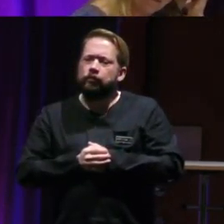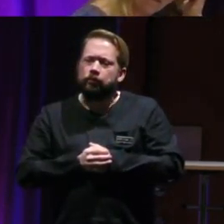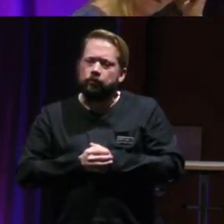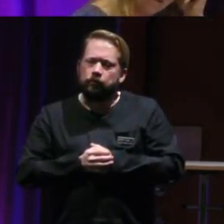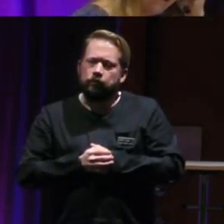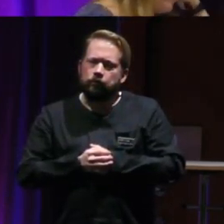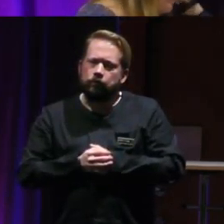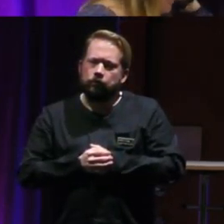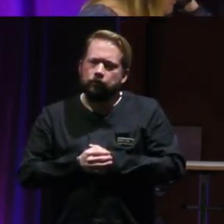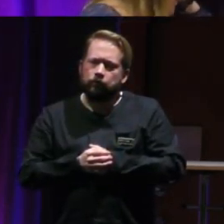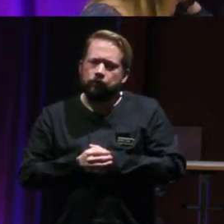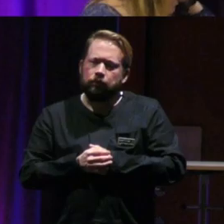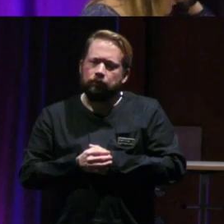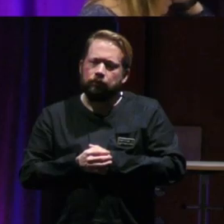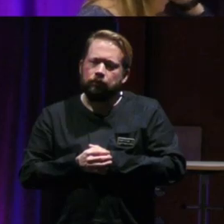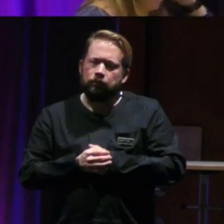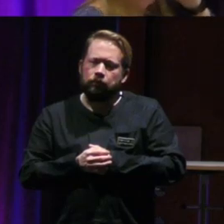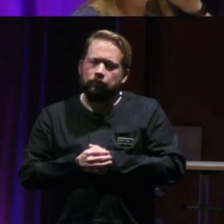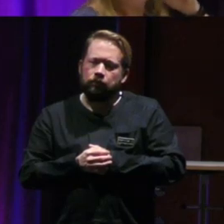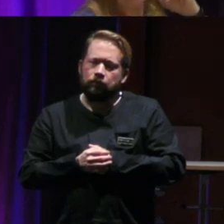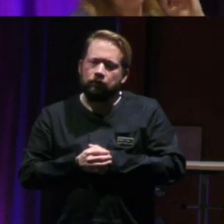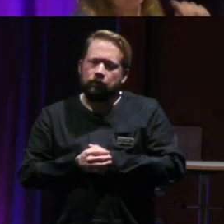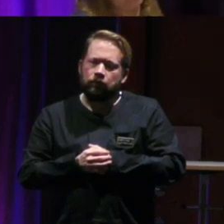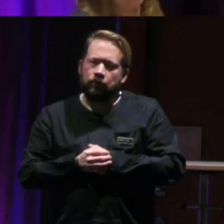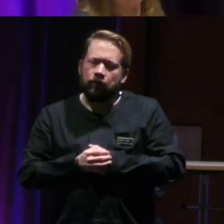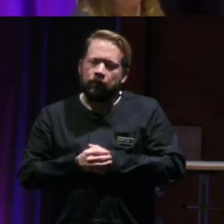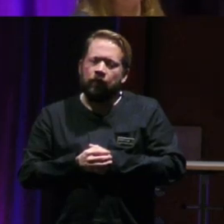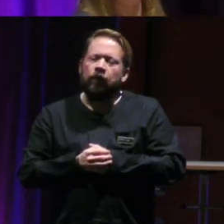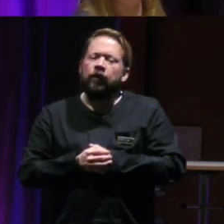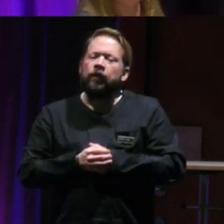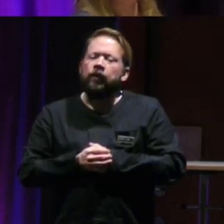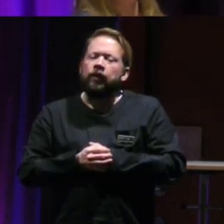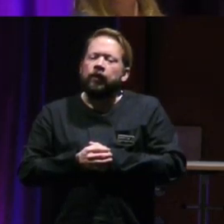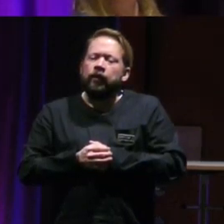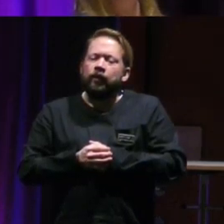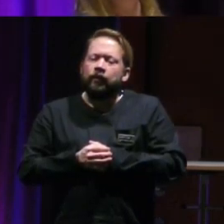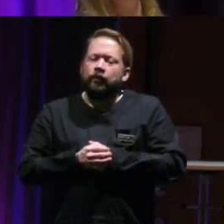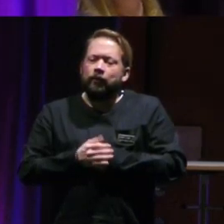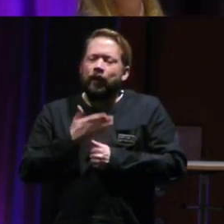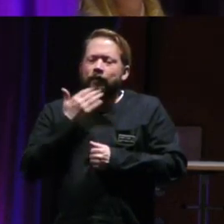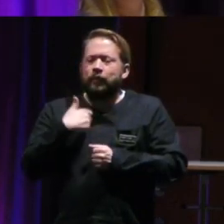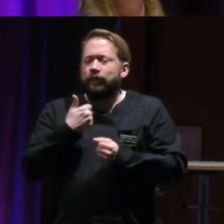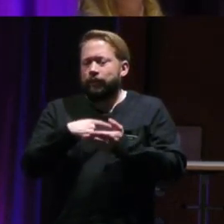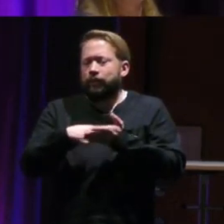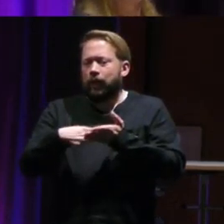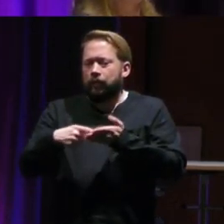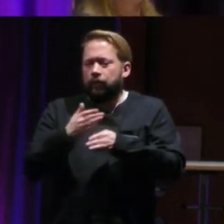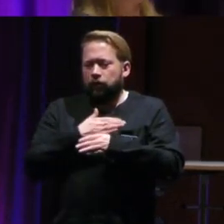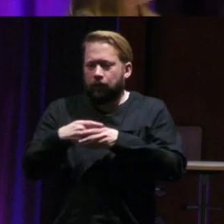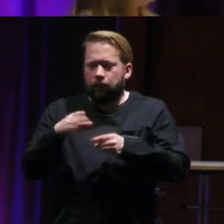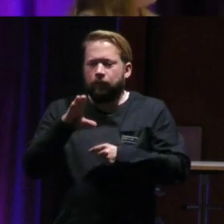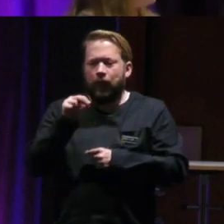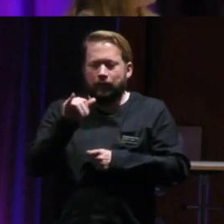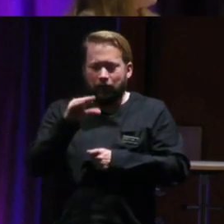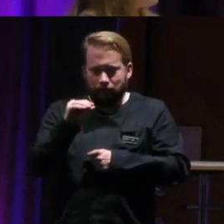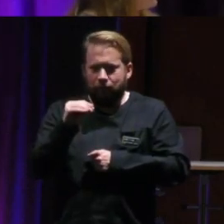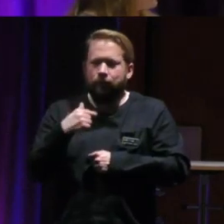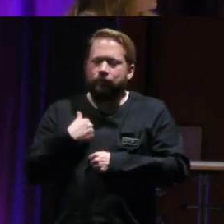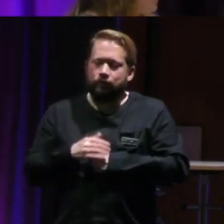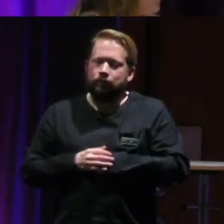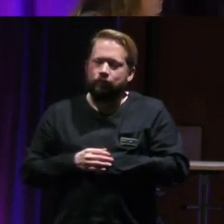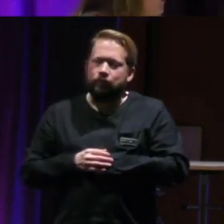Действительно ли протесты усиливаются? Prefer just give my first name, that is Marianne. Okay, thank you.